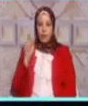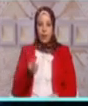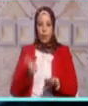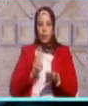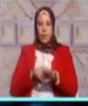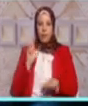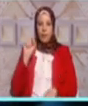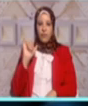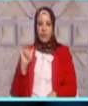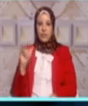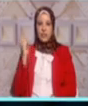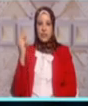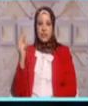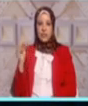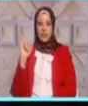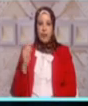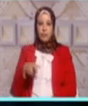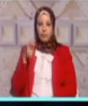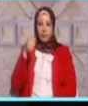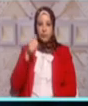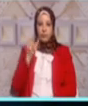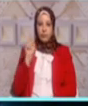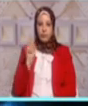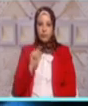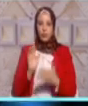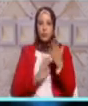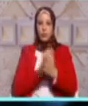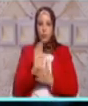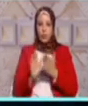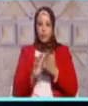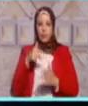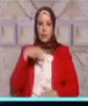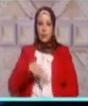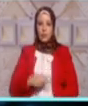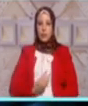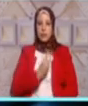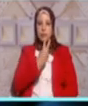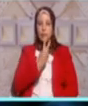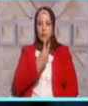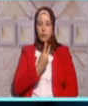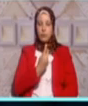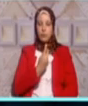النتيجة جاءت عكس تلك الشكوى حيث وصلت الى